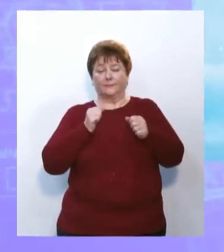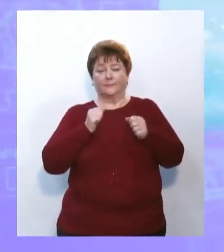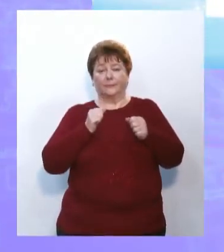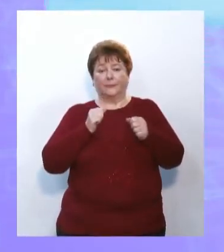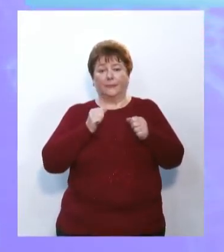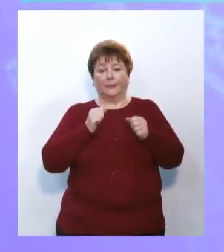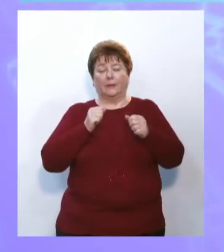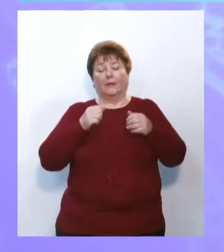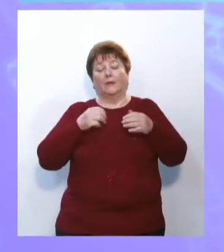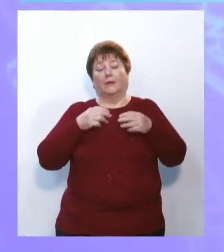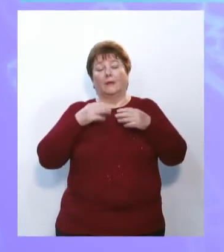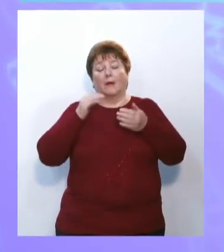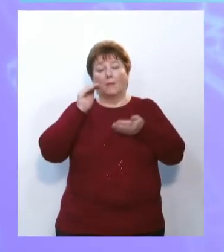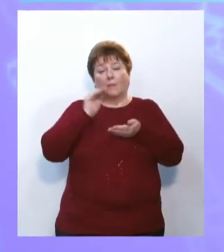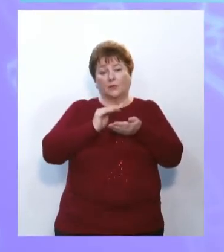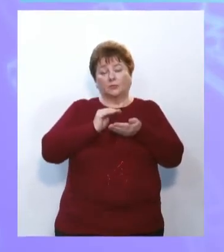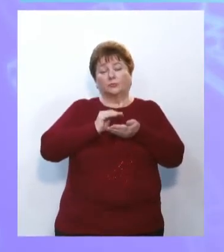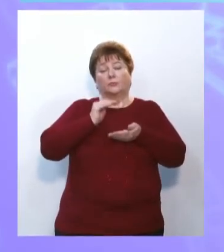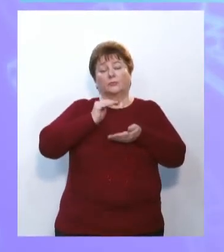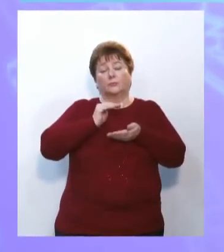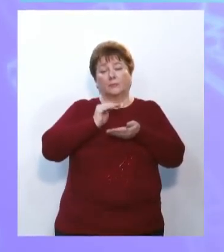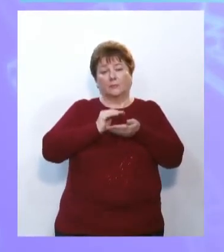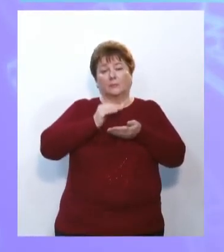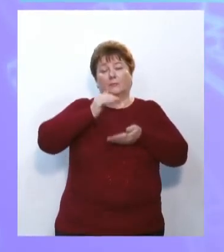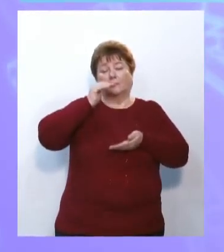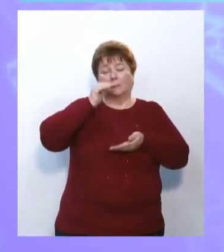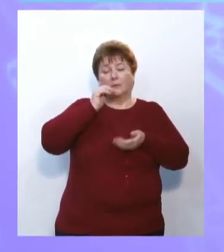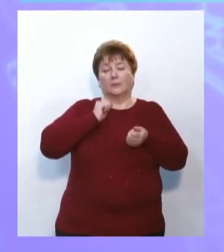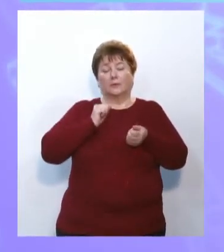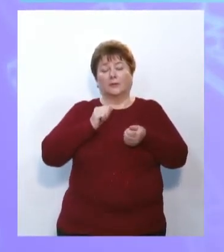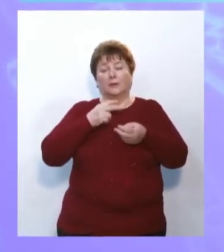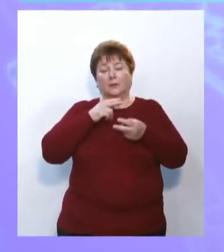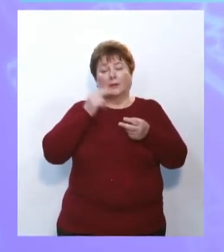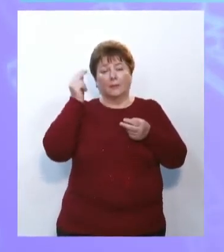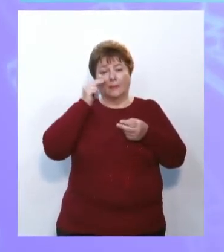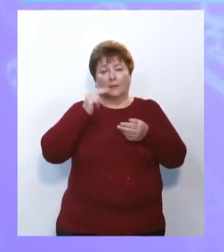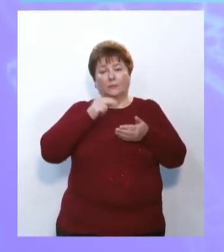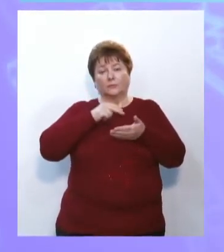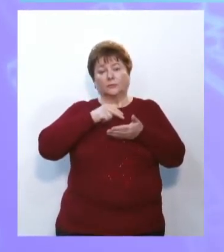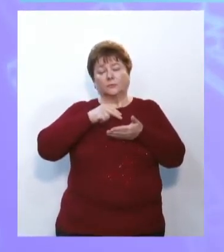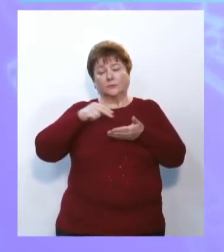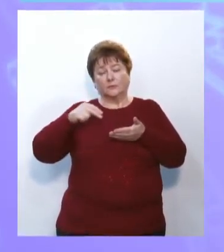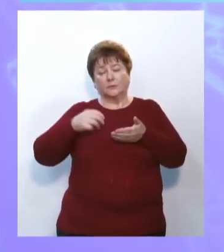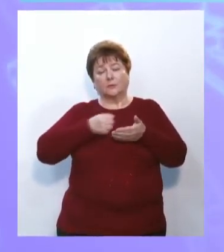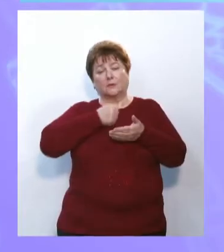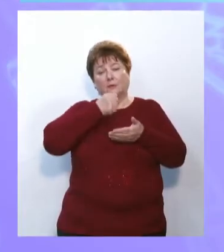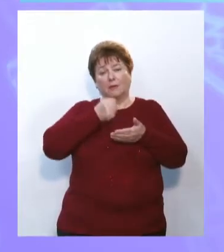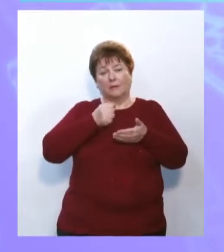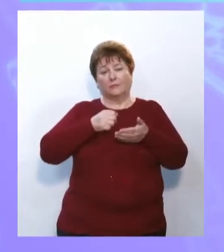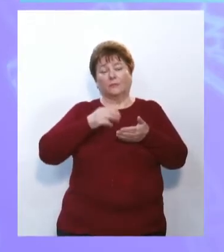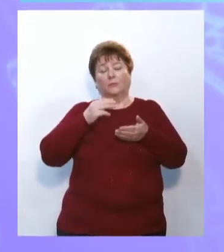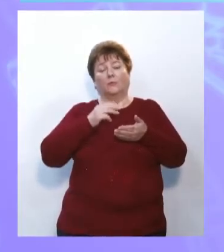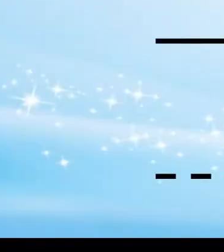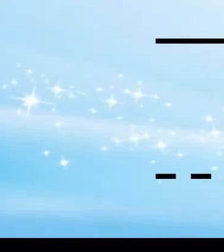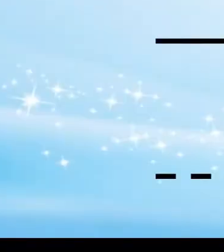большую и маленькую. Научимся писать заглавную букву Щ.